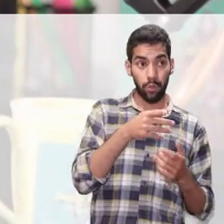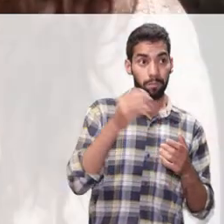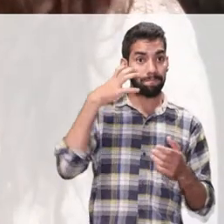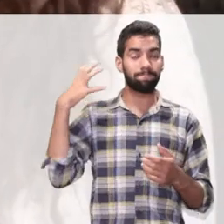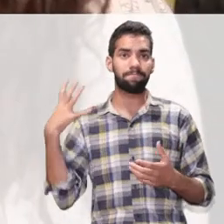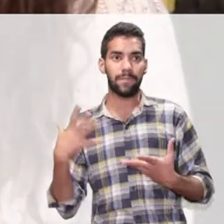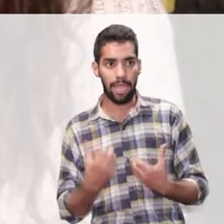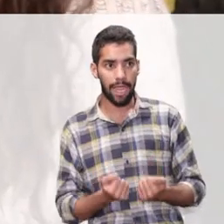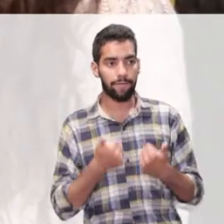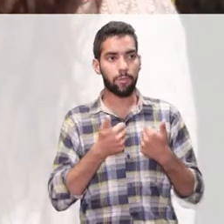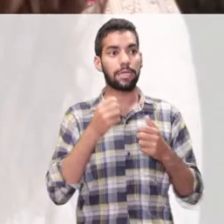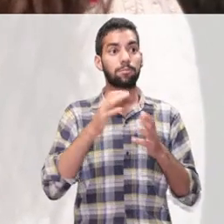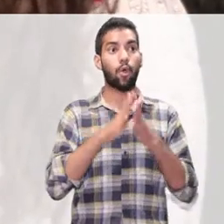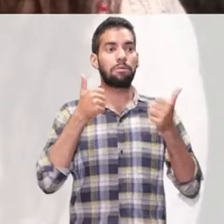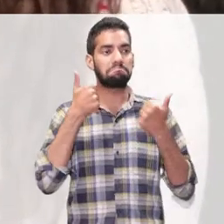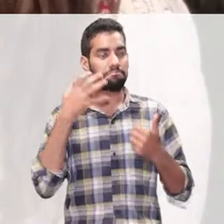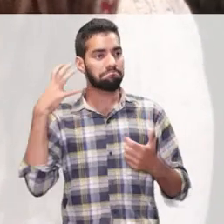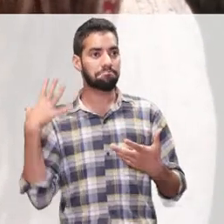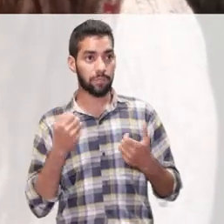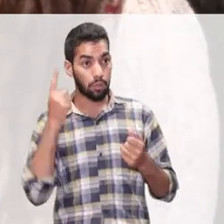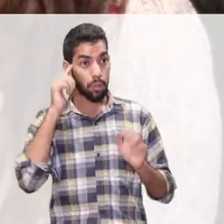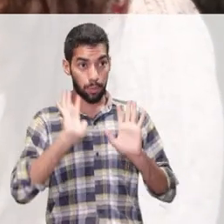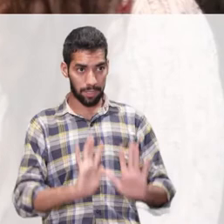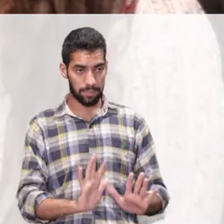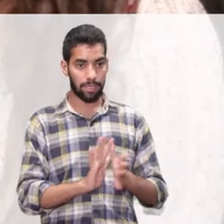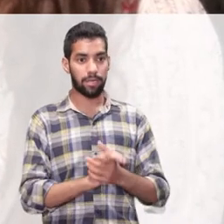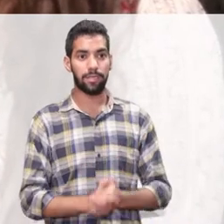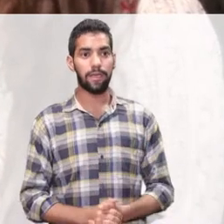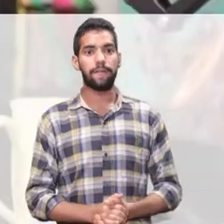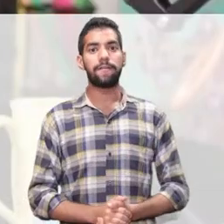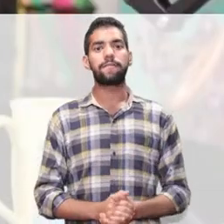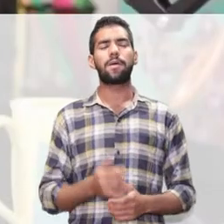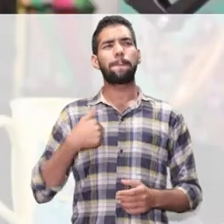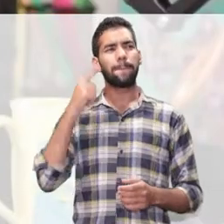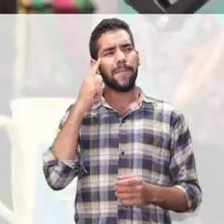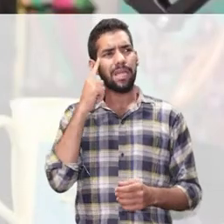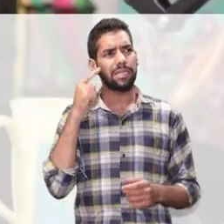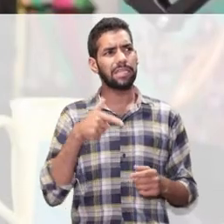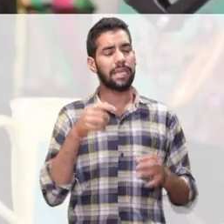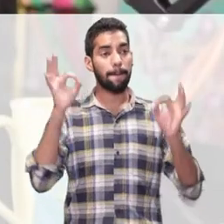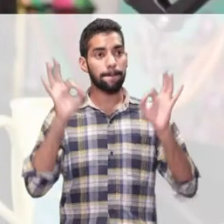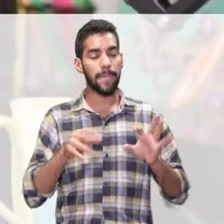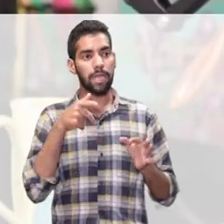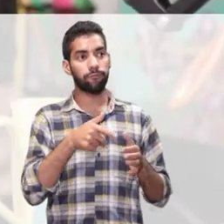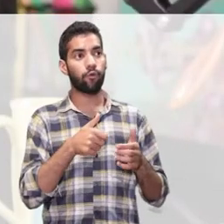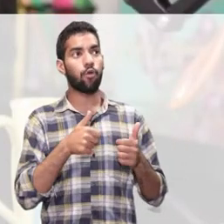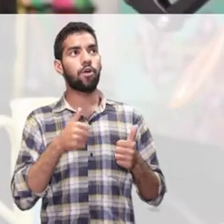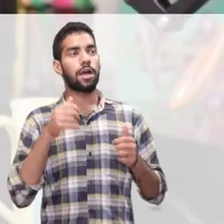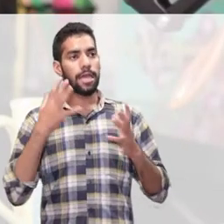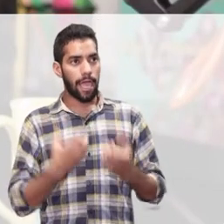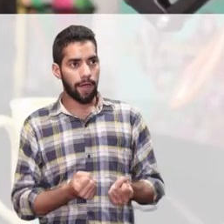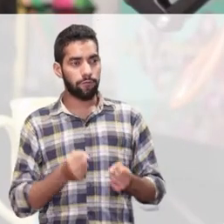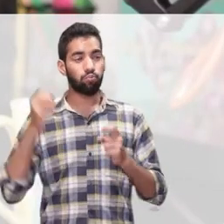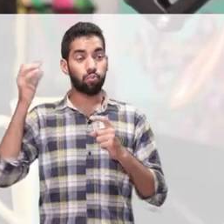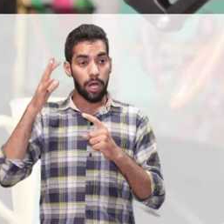टो रिव्यू इट्स प्रोगेसिव विंग आफ थे मूवी ए टो रिड्यूस मिडमीनर्स पेंडू आर रेडी टू लोटस